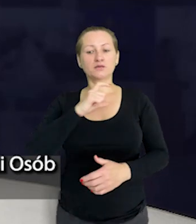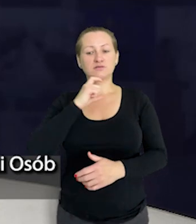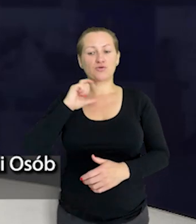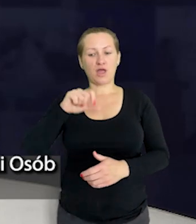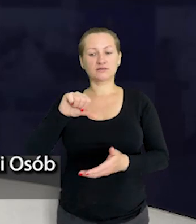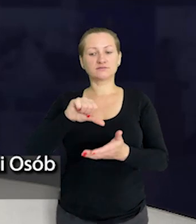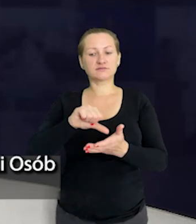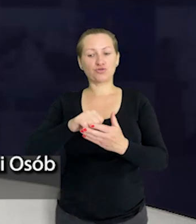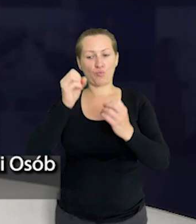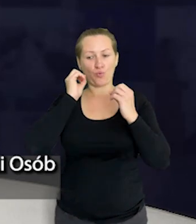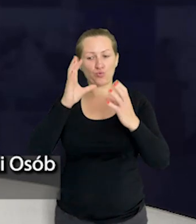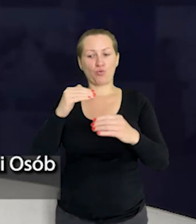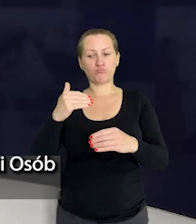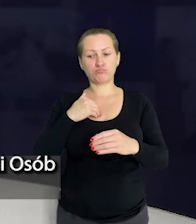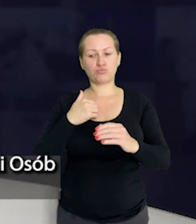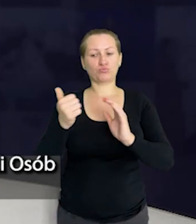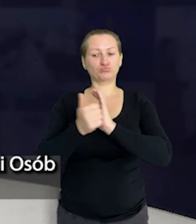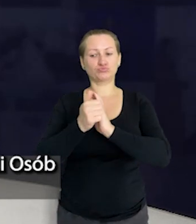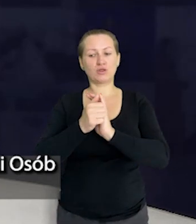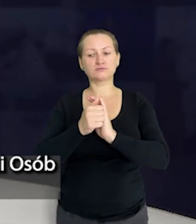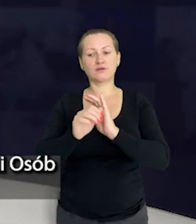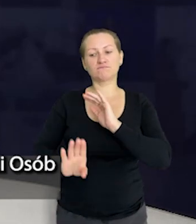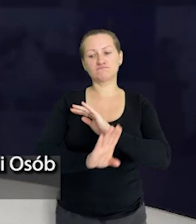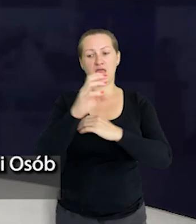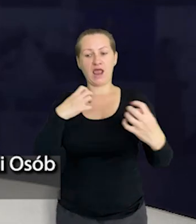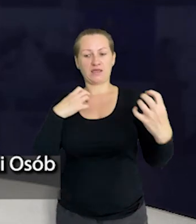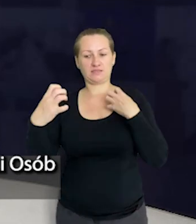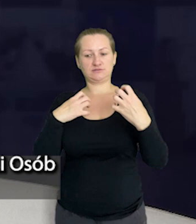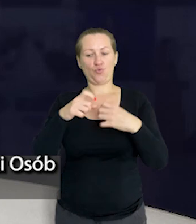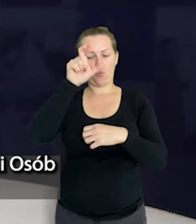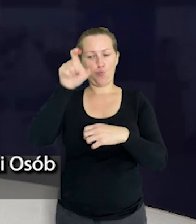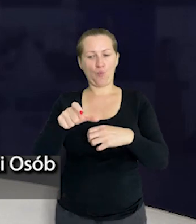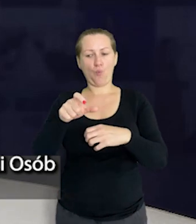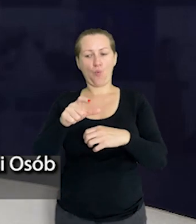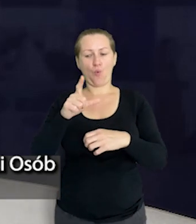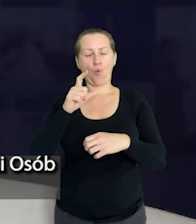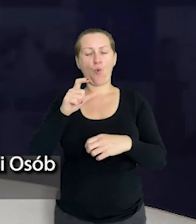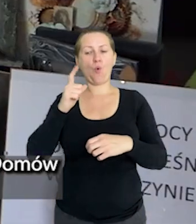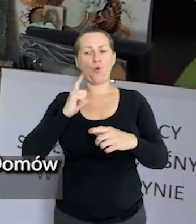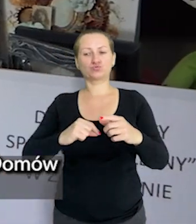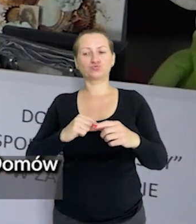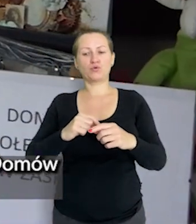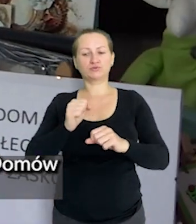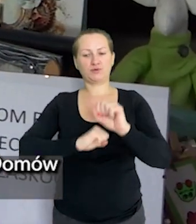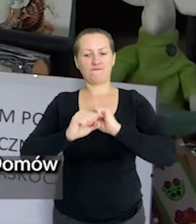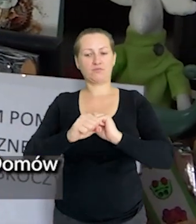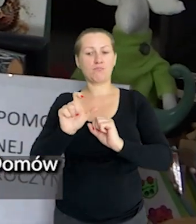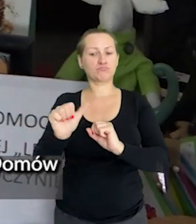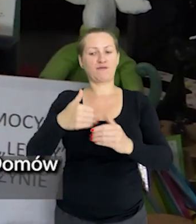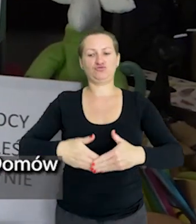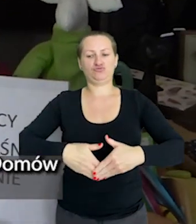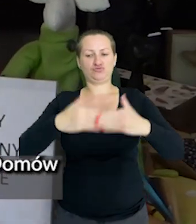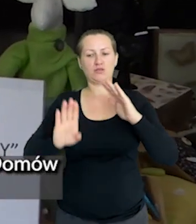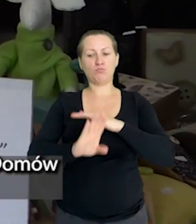W Starogardzkim Centrum Kultury odbył się 16. Festiwal Artystycznej Twórczości Osób Sprawnych Inaczej – Fatosi. Pierwszy dzień festiwalu